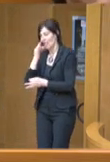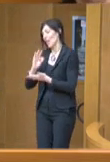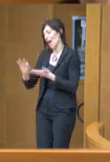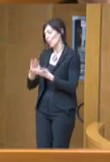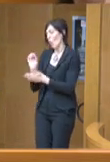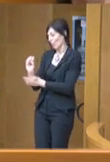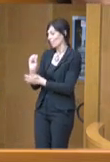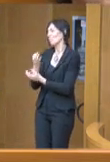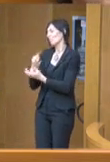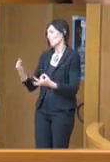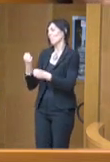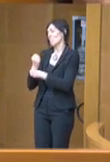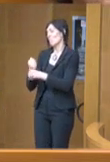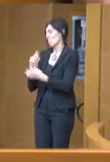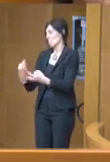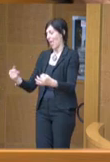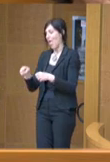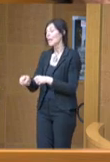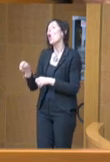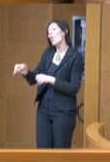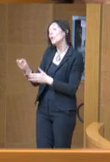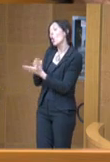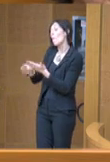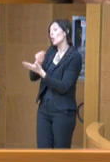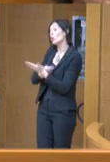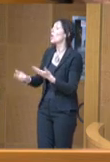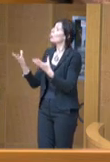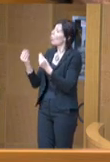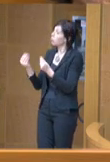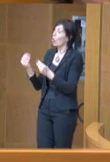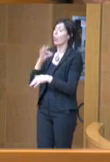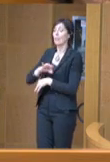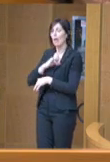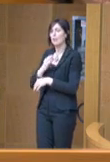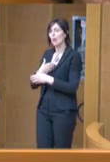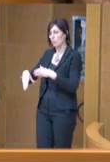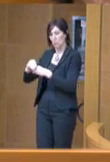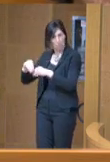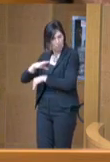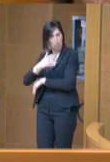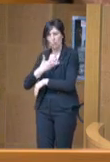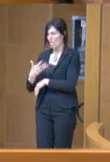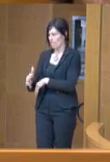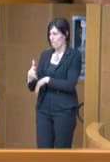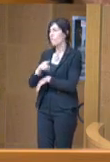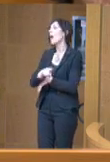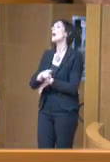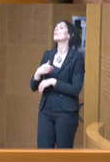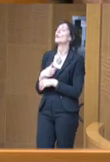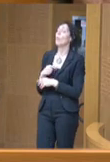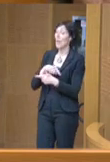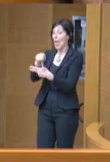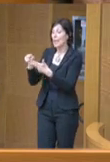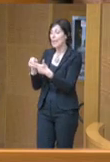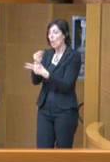ecco, questo è un progetto molto interessante, sono allegati. Solamente una battuta per dire che sono tre progetti che hanno un